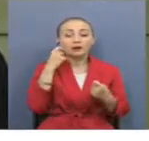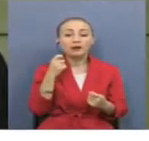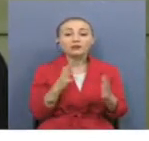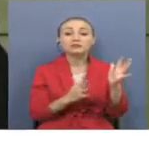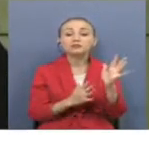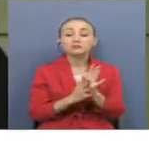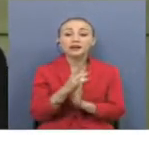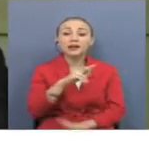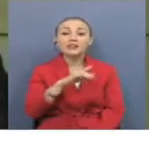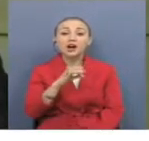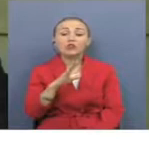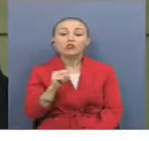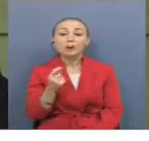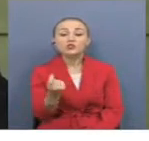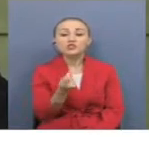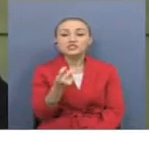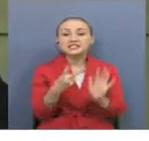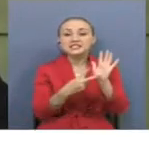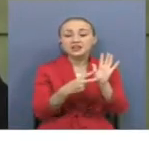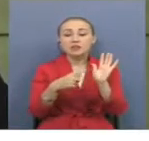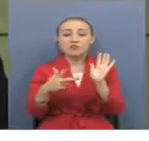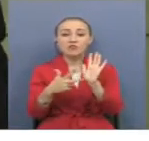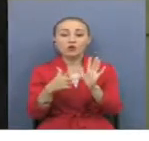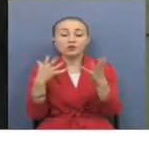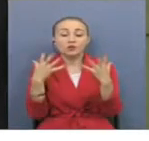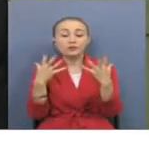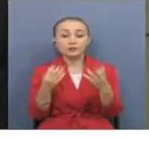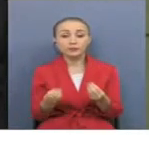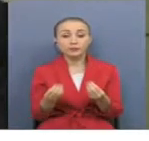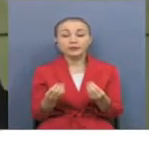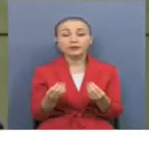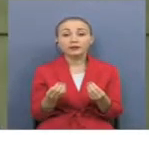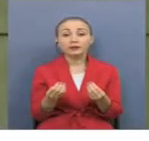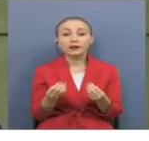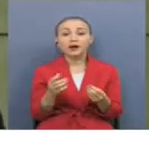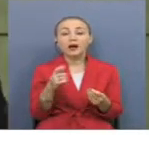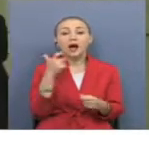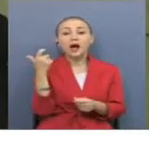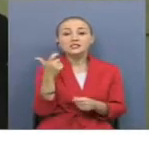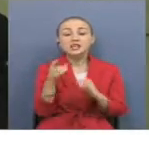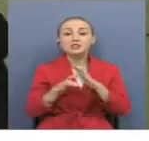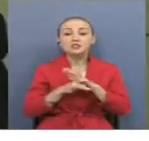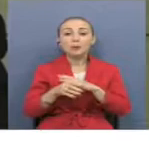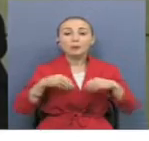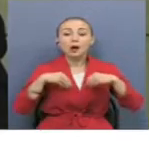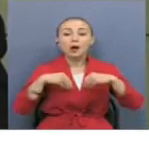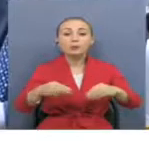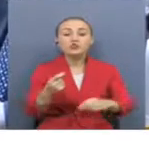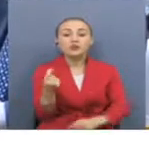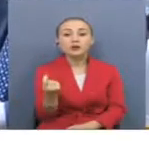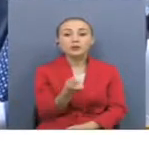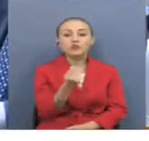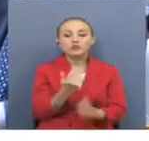айының 5 мен 10 аралығында себілген дәнді тамыздың 2-ші 10 күндігінде жинаған дұрыс, ал қалғандары тамыз бен қыркүйектің жылы күндері пісіп жетілетін